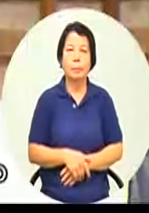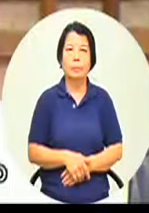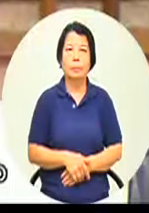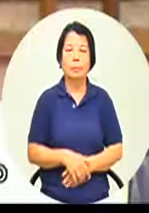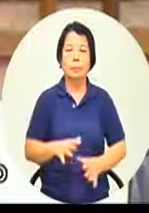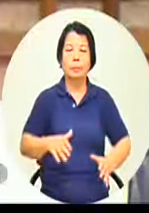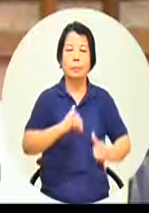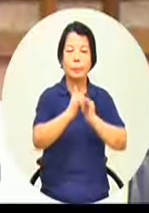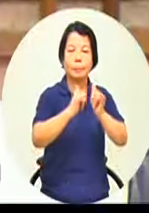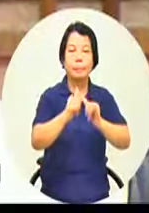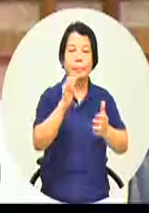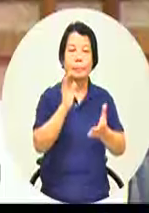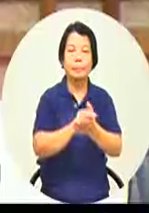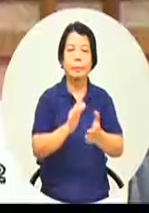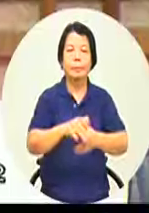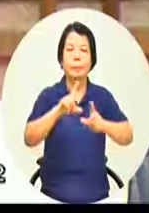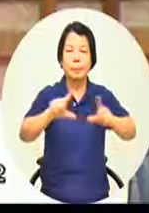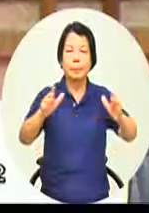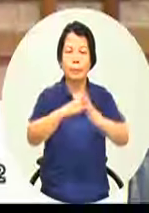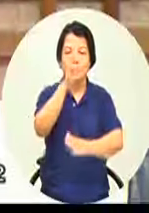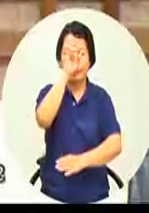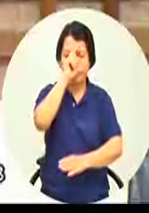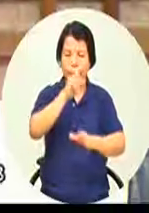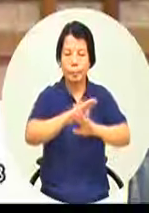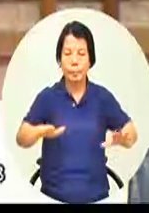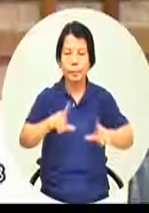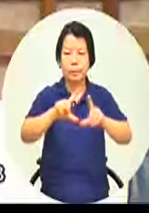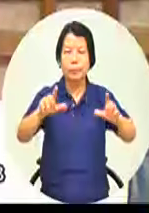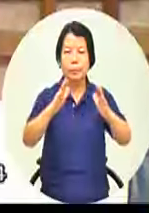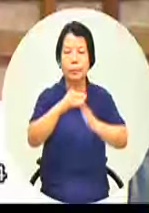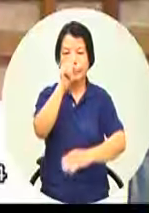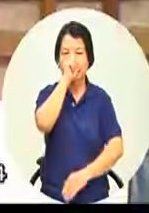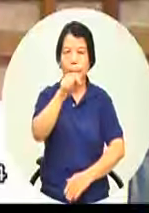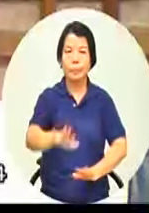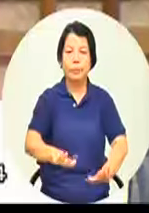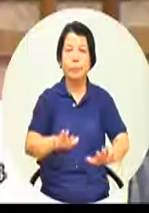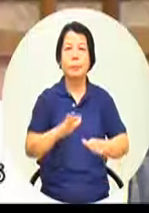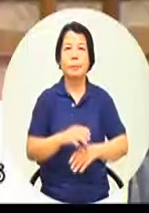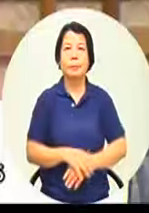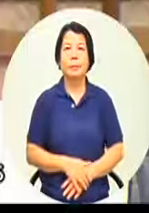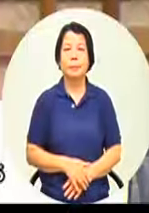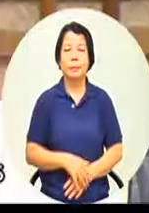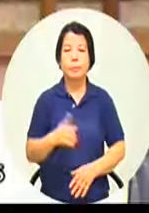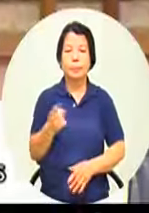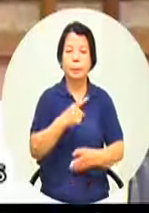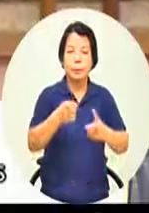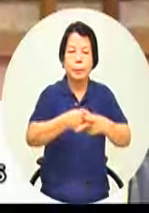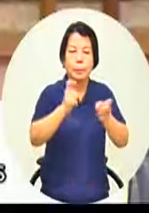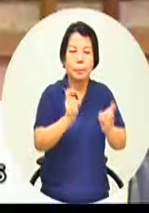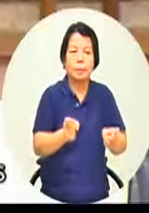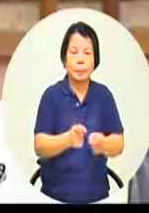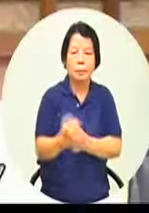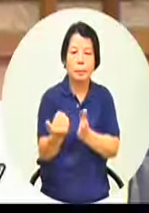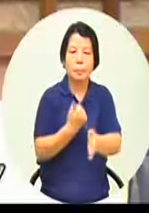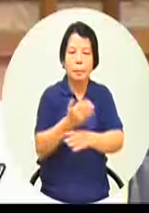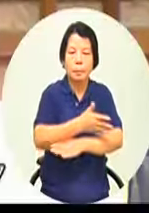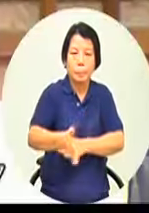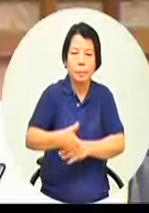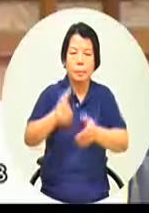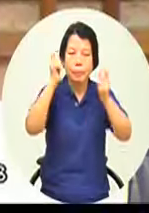市民朋友，大家午安，大家好。今天来自小港前镇，我们高